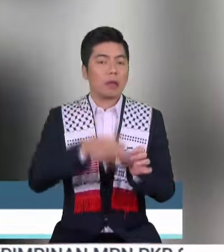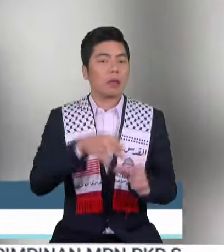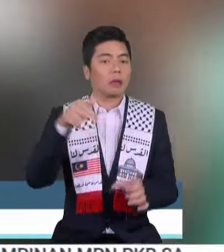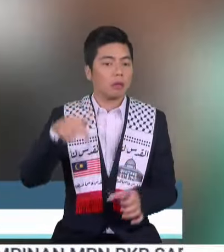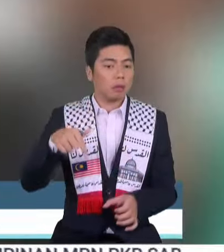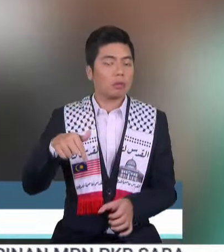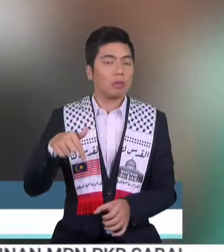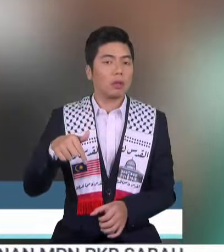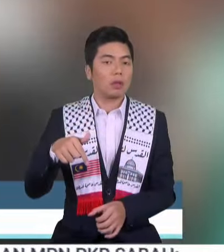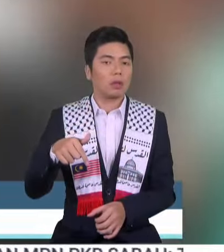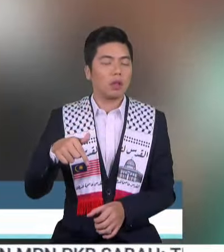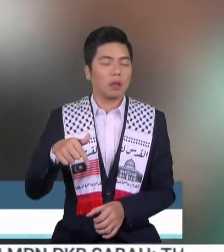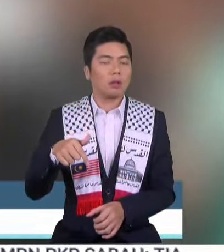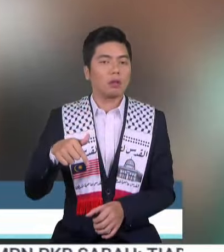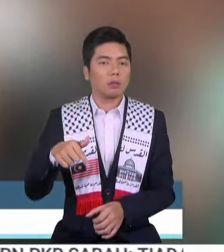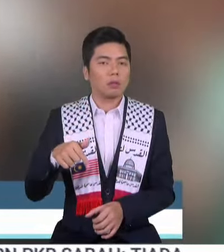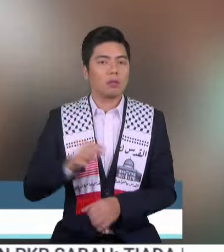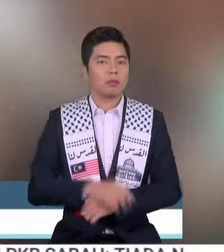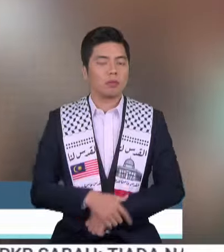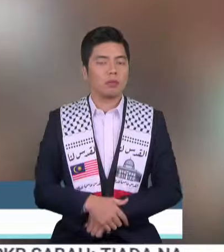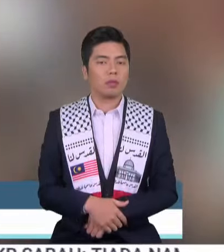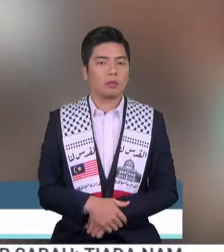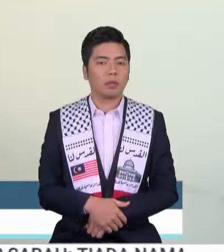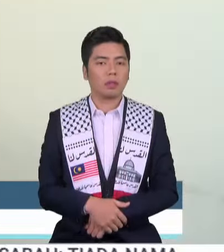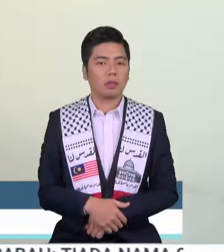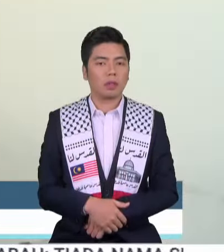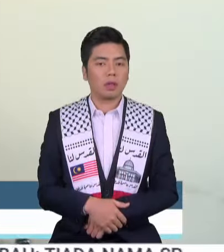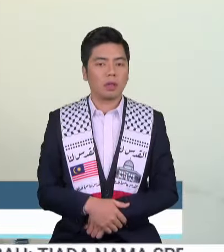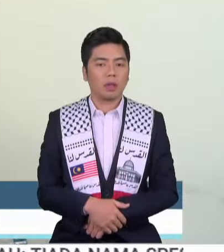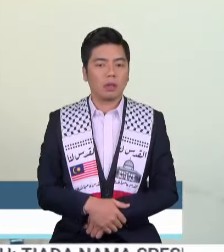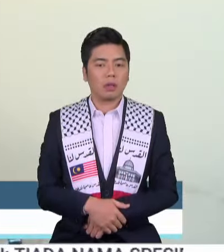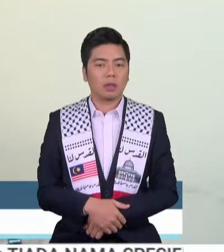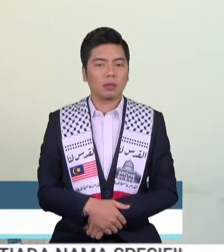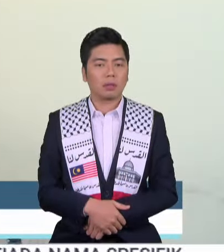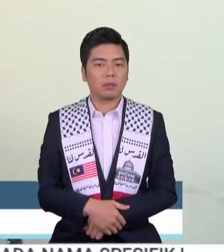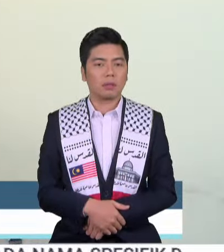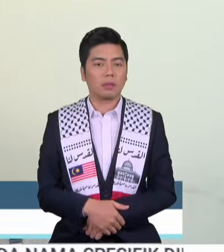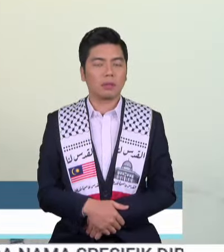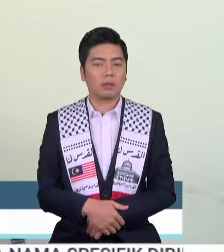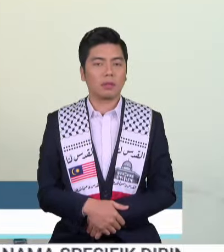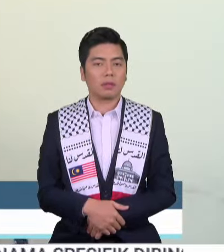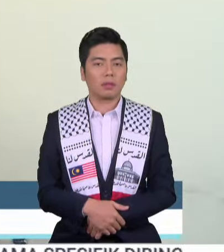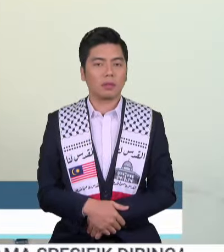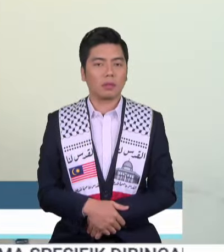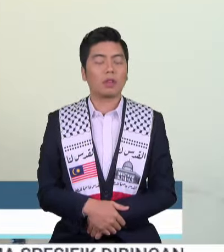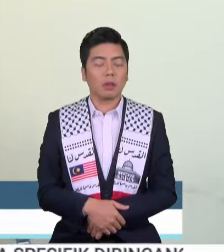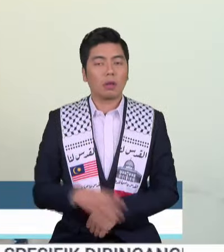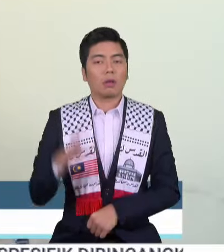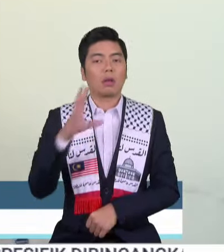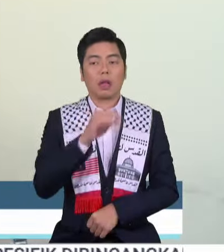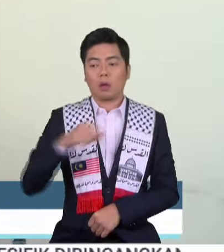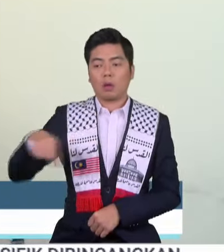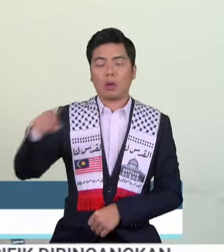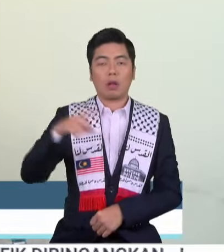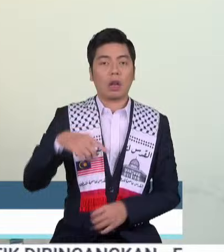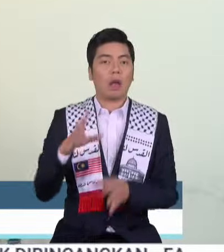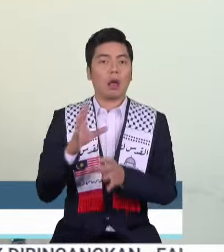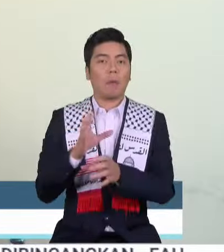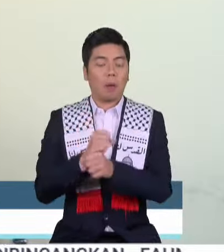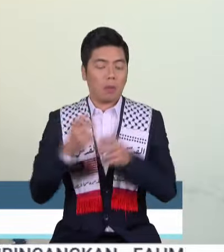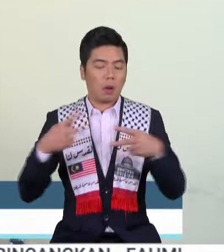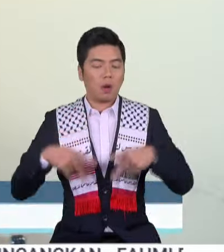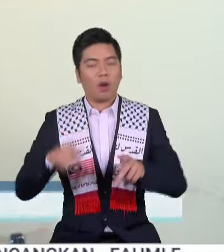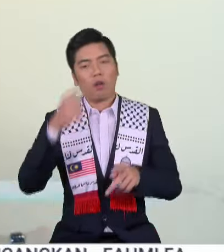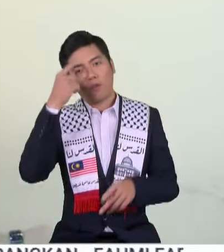perlombaan ini, tetapi mereka juga akan apa orang cakap mendapat peluang untuk mengenali negeri Johor